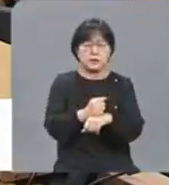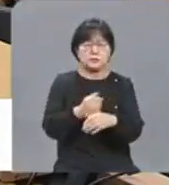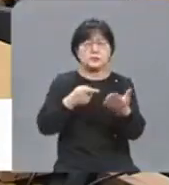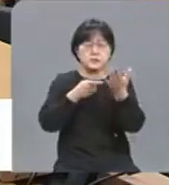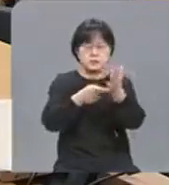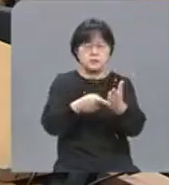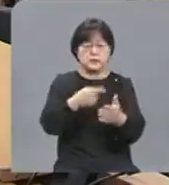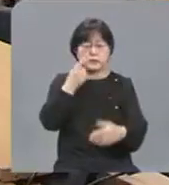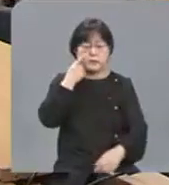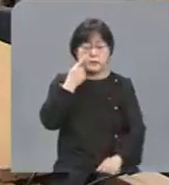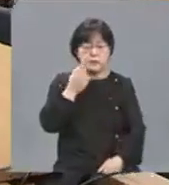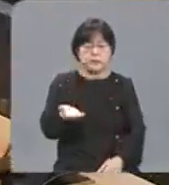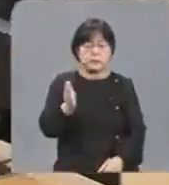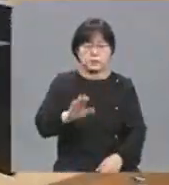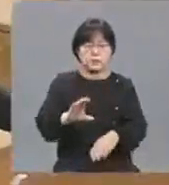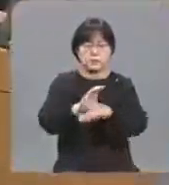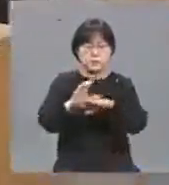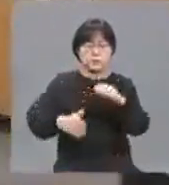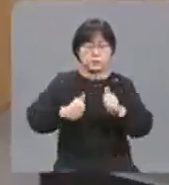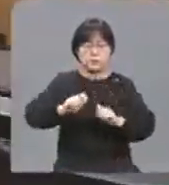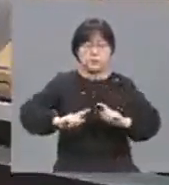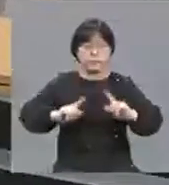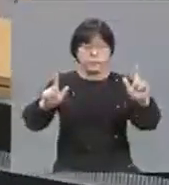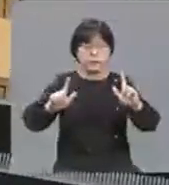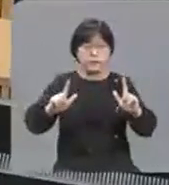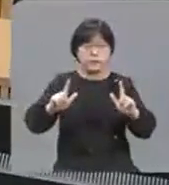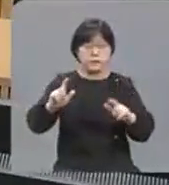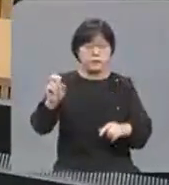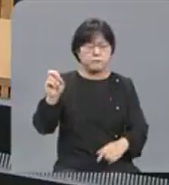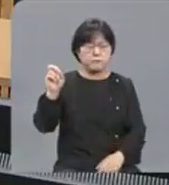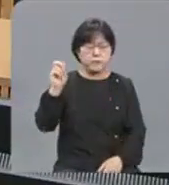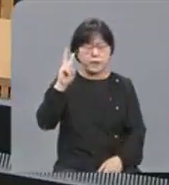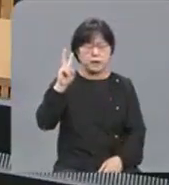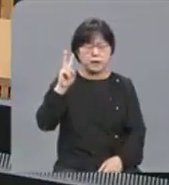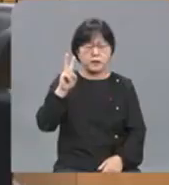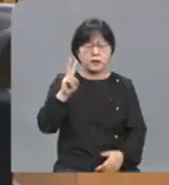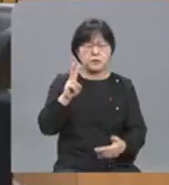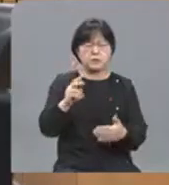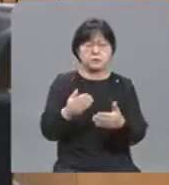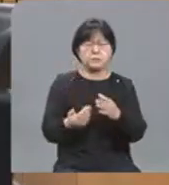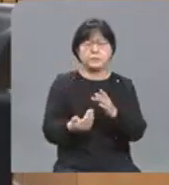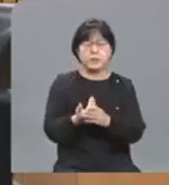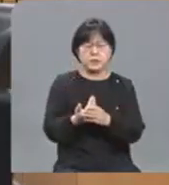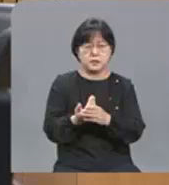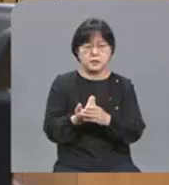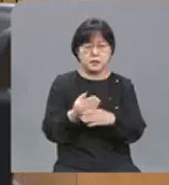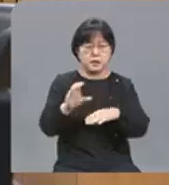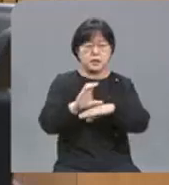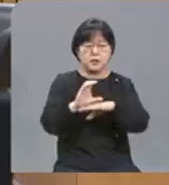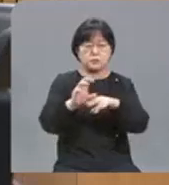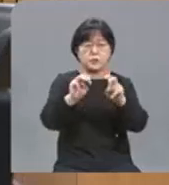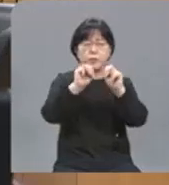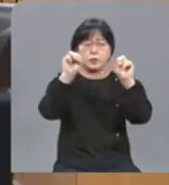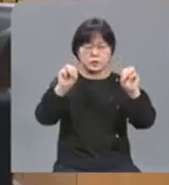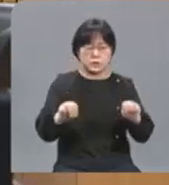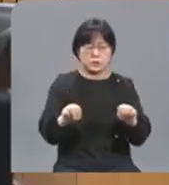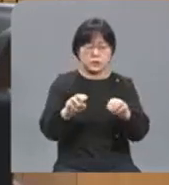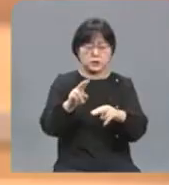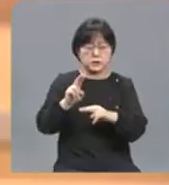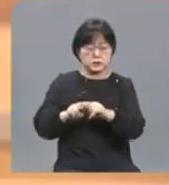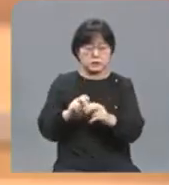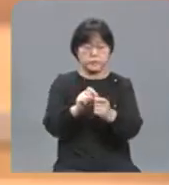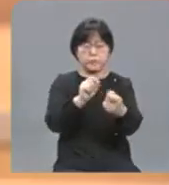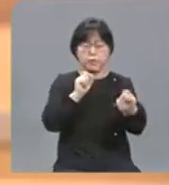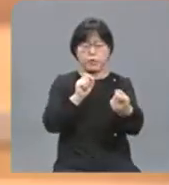냈습니다 그런데 컴퓨터 시험 당일 예상치 못한 상황에 부딪혔습니다 컴퓨터 모니터와 의자의 거리가